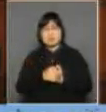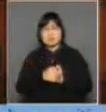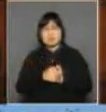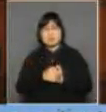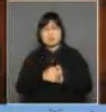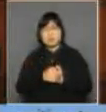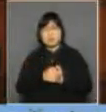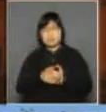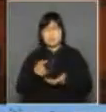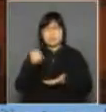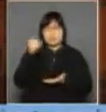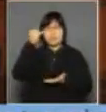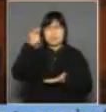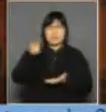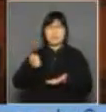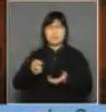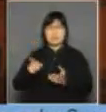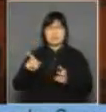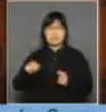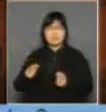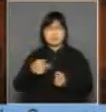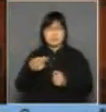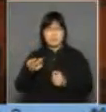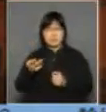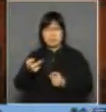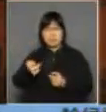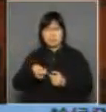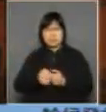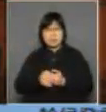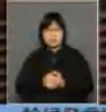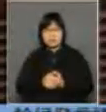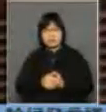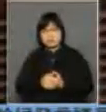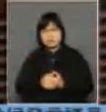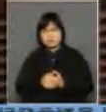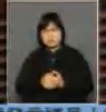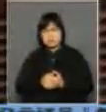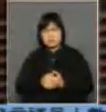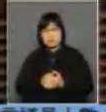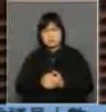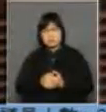我不明白为什么两位议员为什么不在